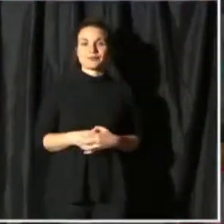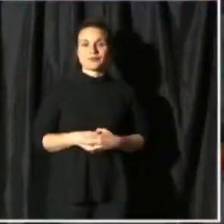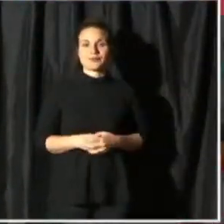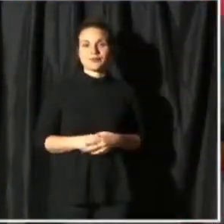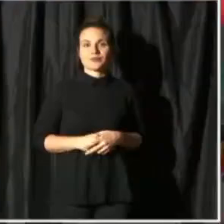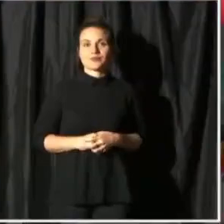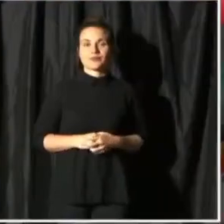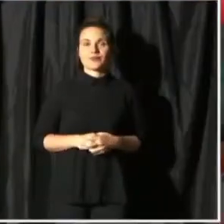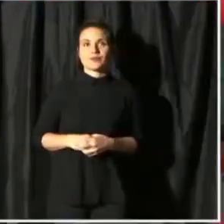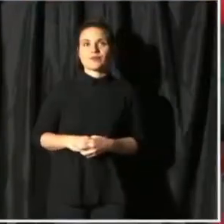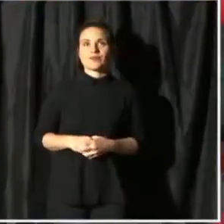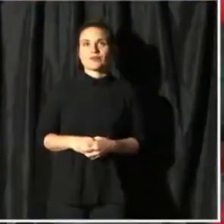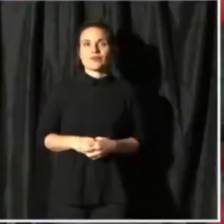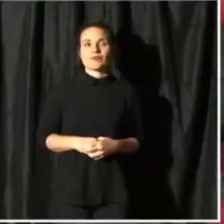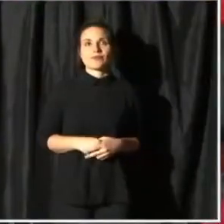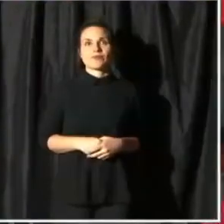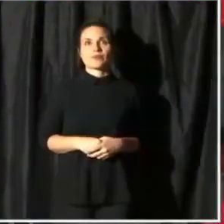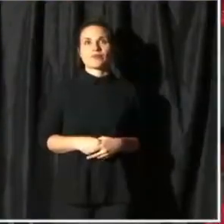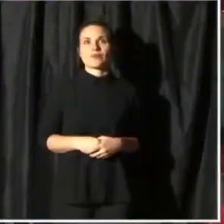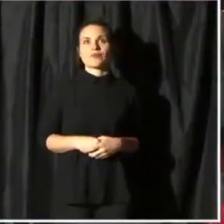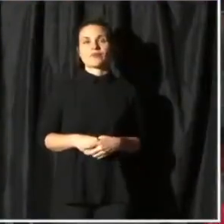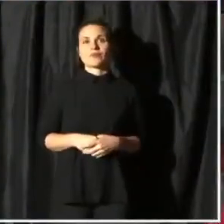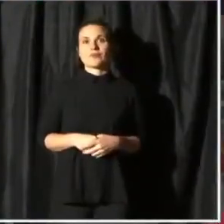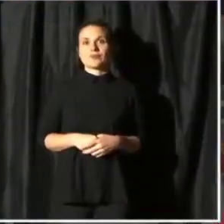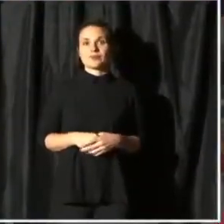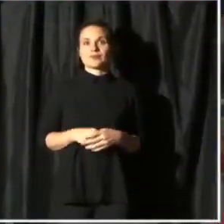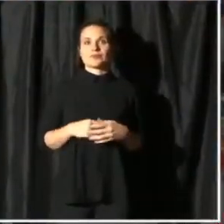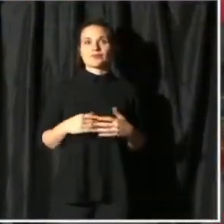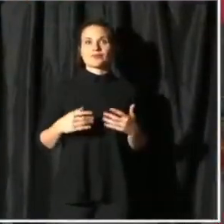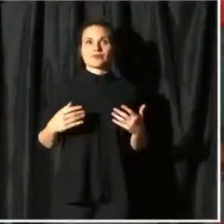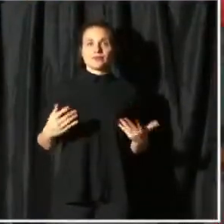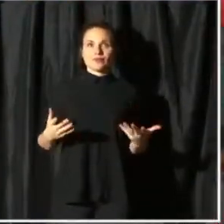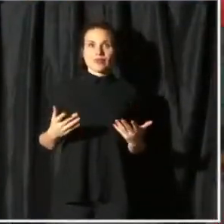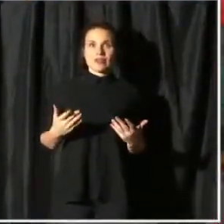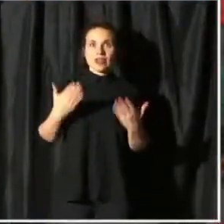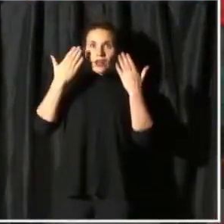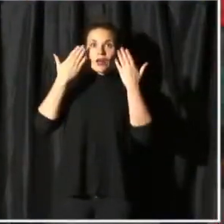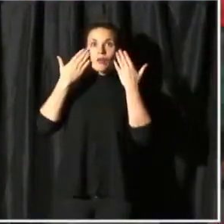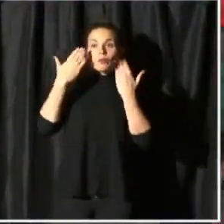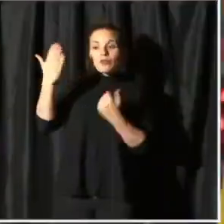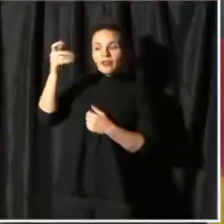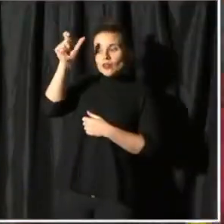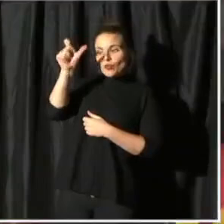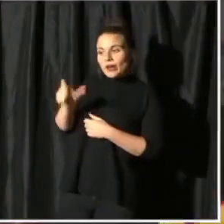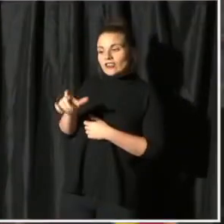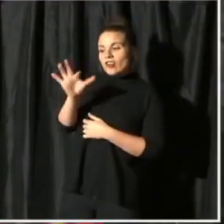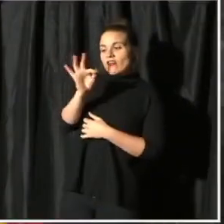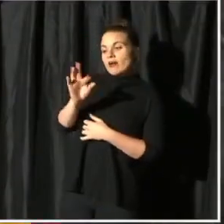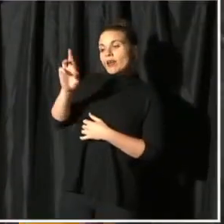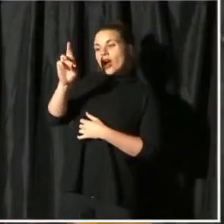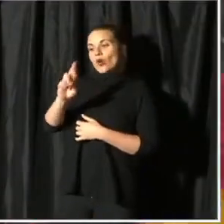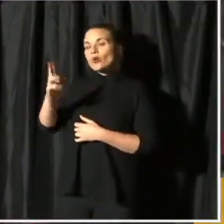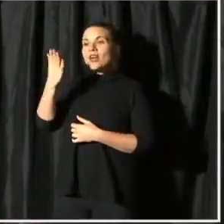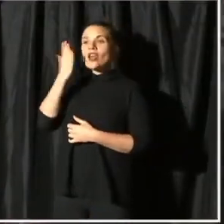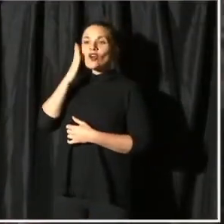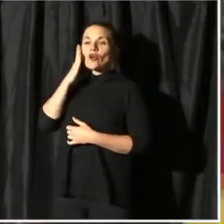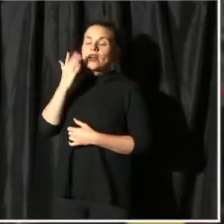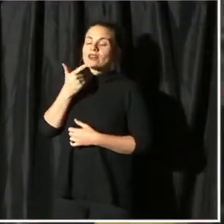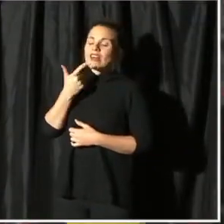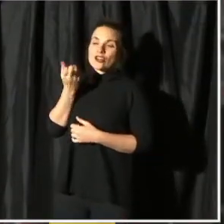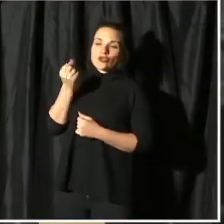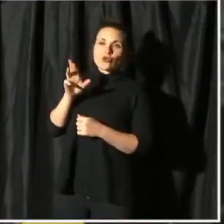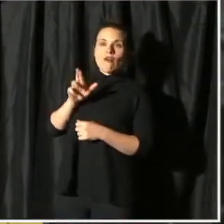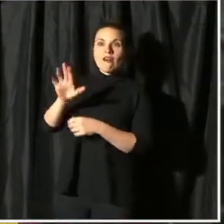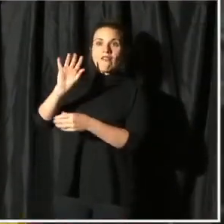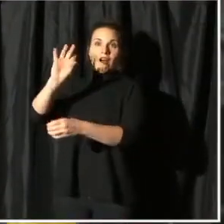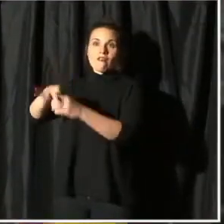le connaître le connaître c'est voter pour lui alors vous qui êtes présents nous savons ce qui reste à